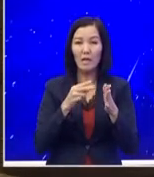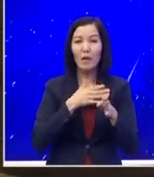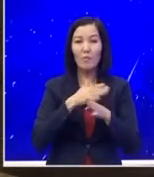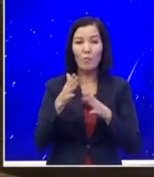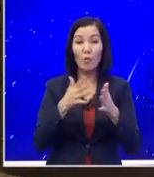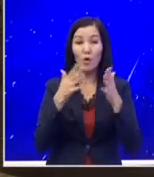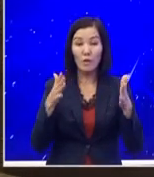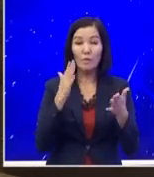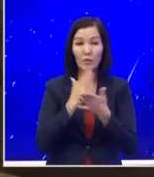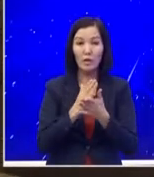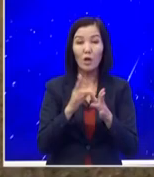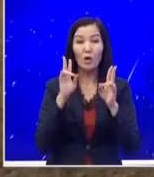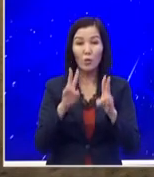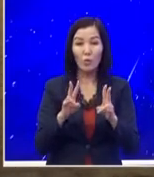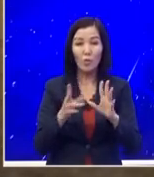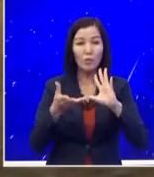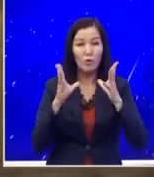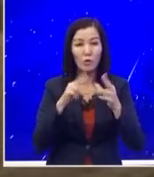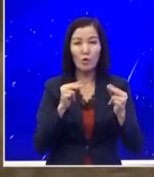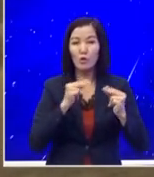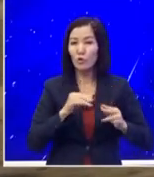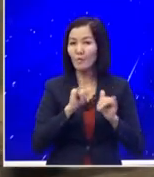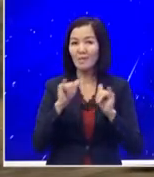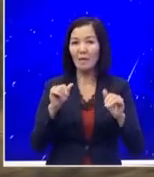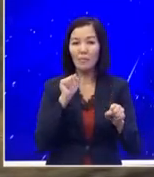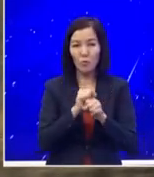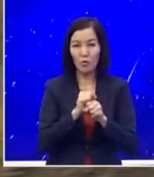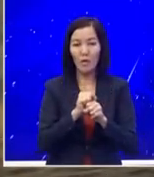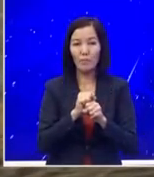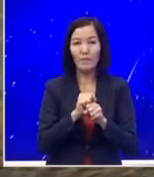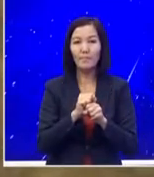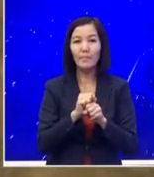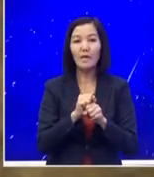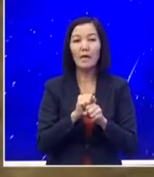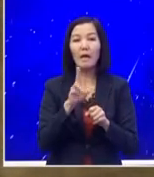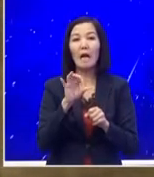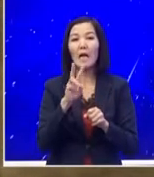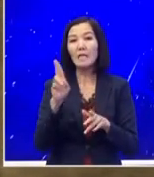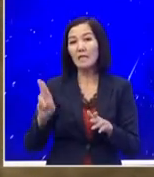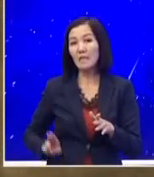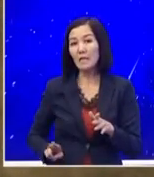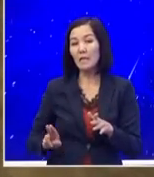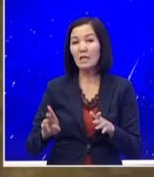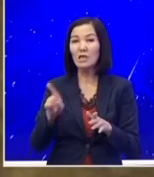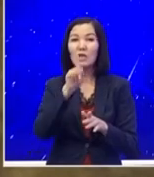қаржы бөлініп жатыр, бірақ тұжырымдауларынша жұмыс жүріп жатқан жоқ. Әріптестері Каренскийдің жас